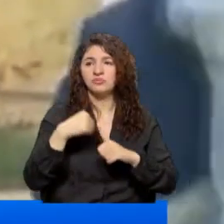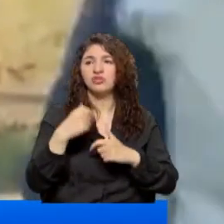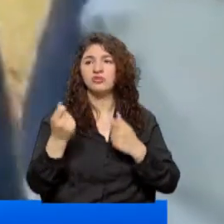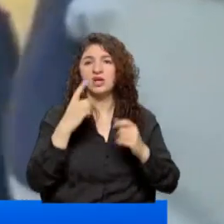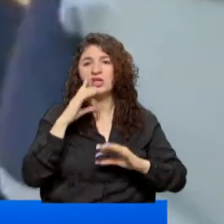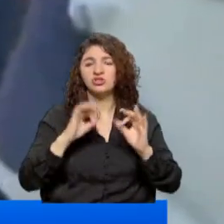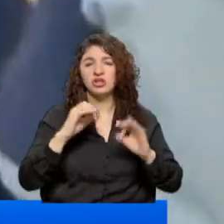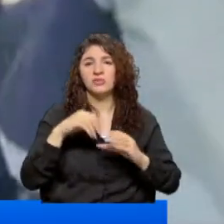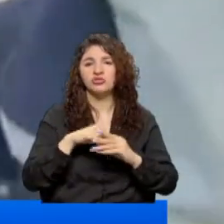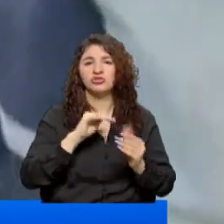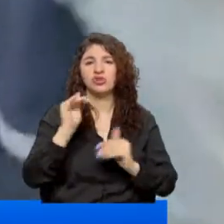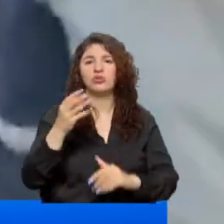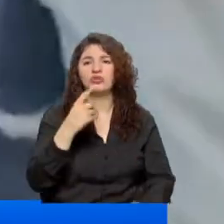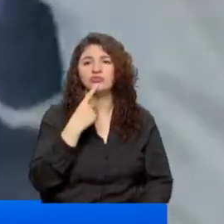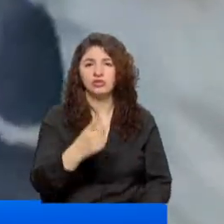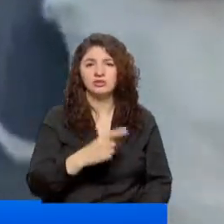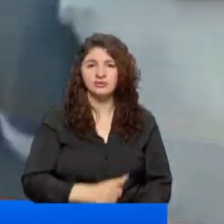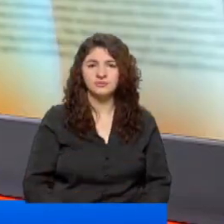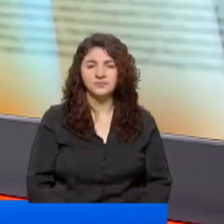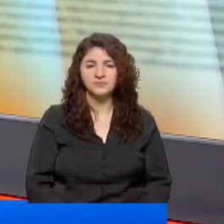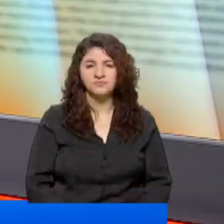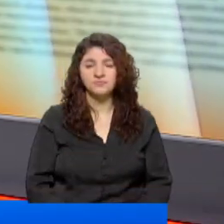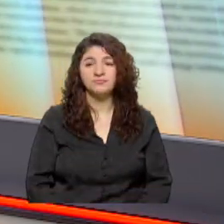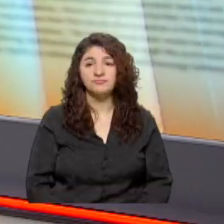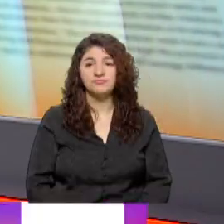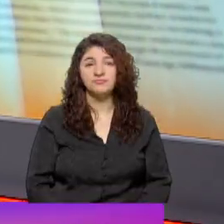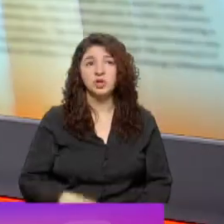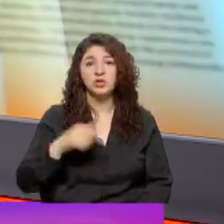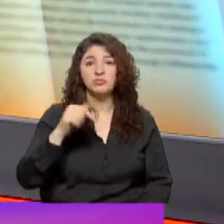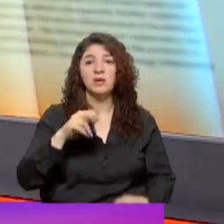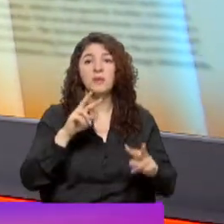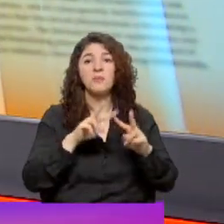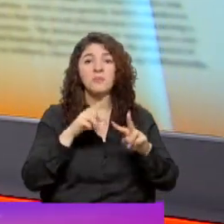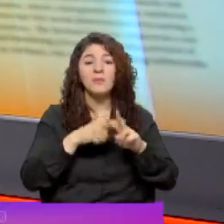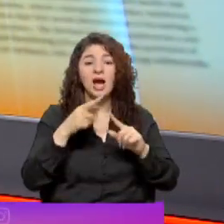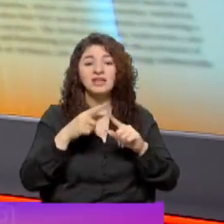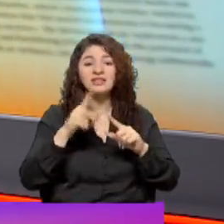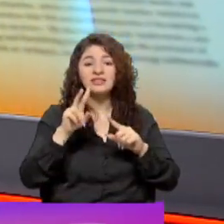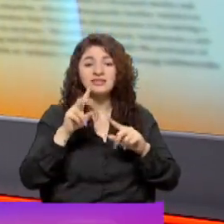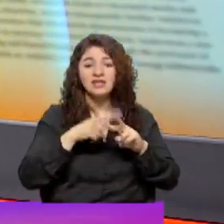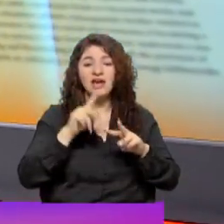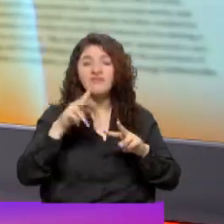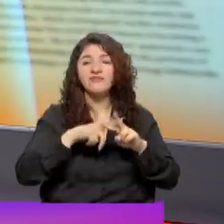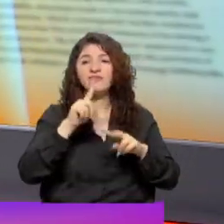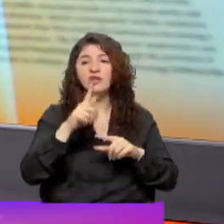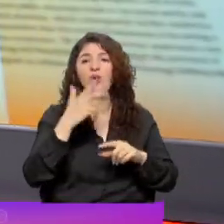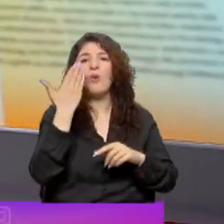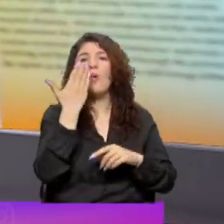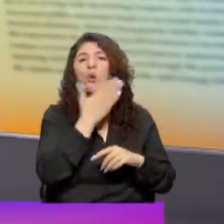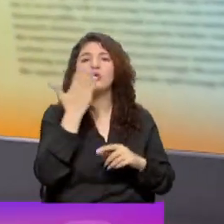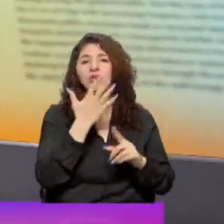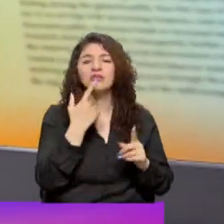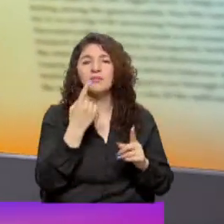çalışmaları incelemeye Geleceğini söyledim şimdi Martaval okuyorsun diyor Vali Hani yalan